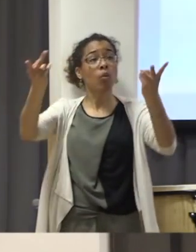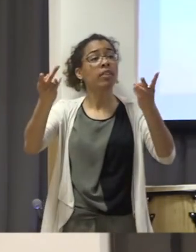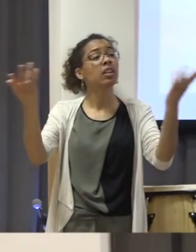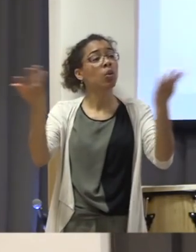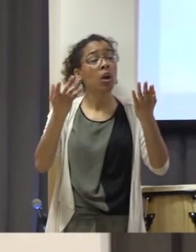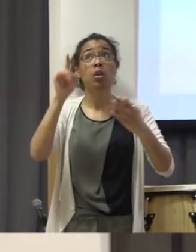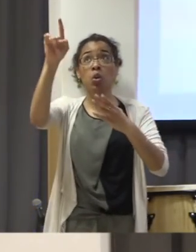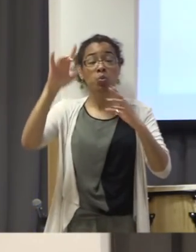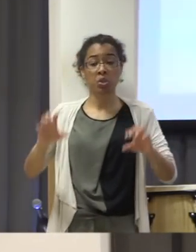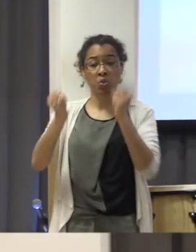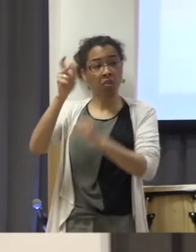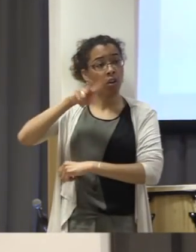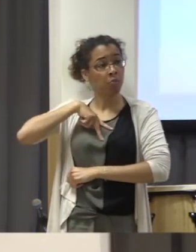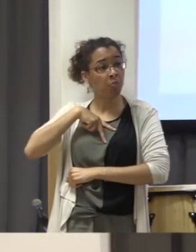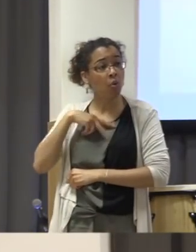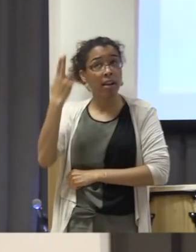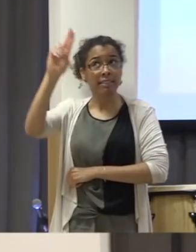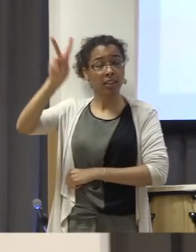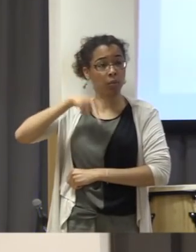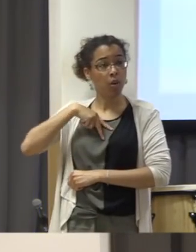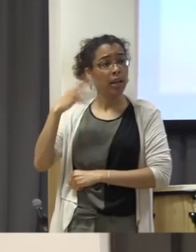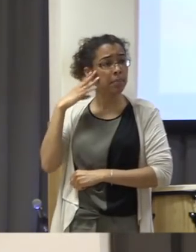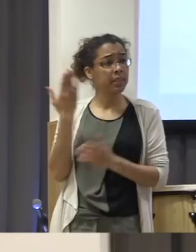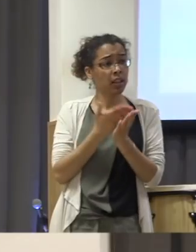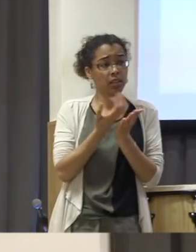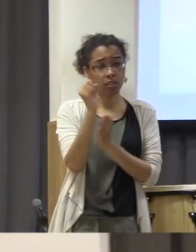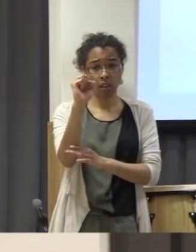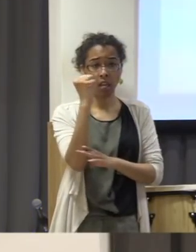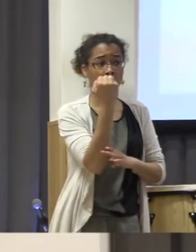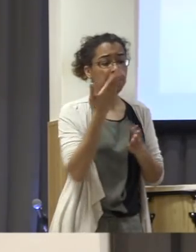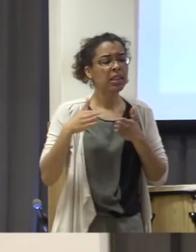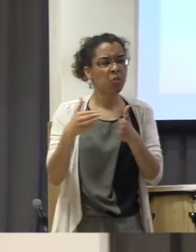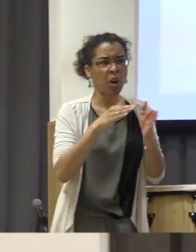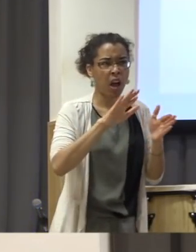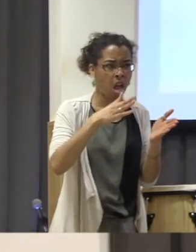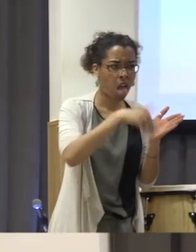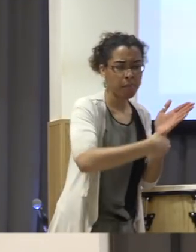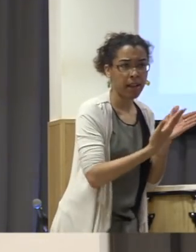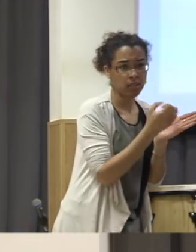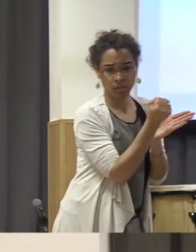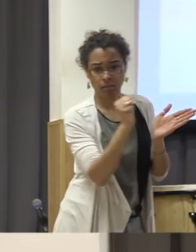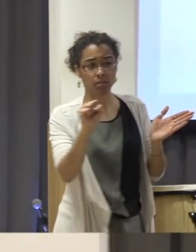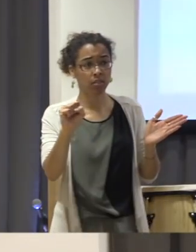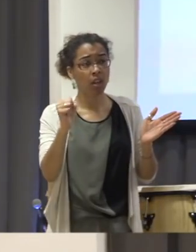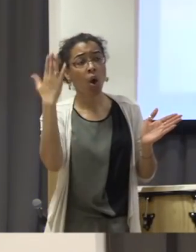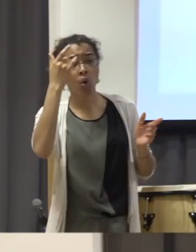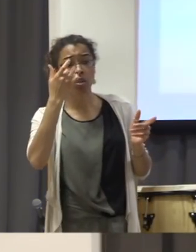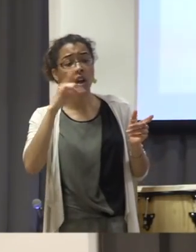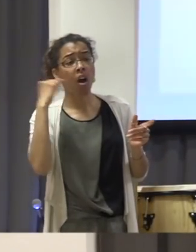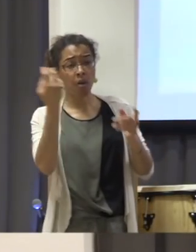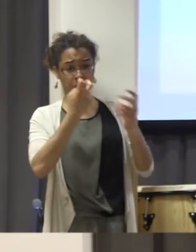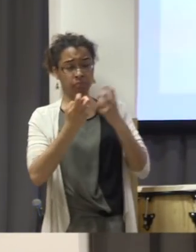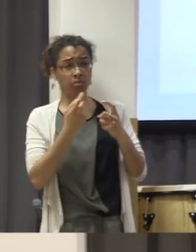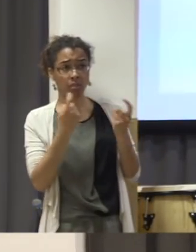Sauveur, si tu ne t'es pas détourné de mauvaises voies, que peuvent te faire des hommes? La Bible